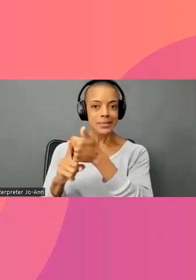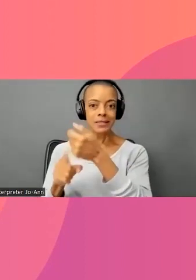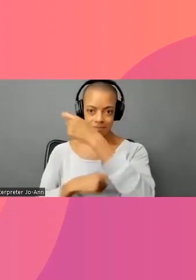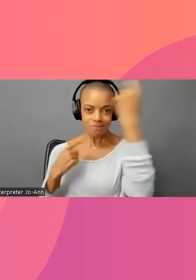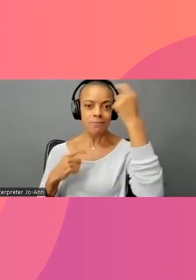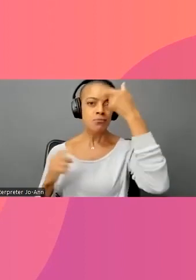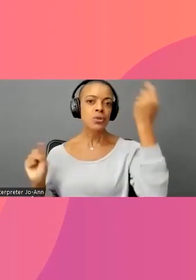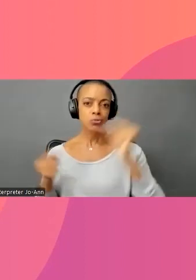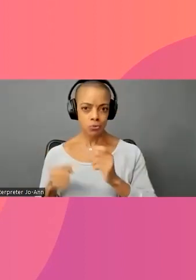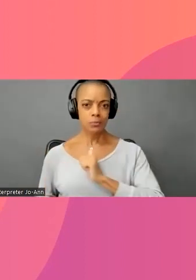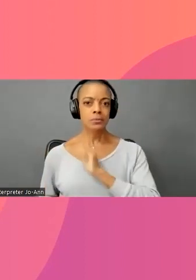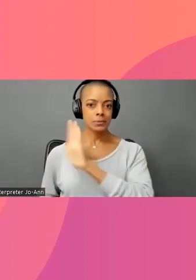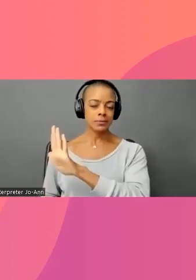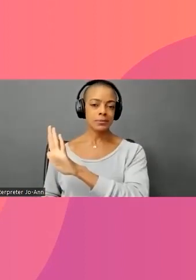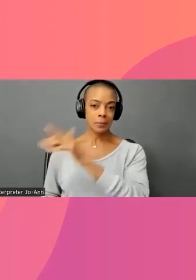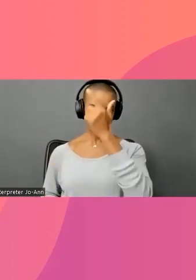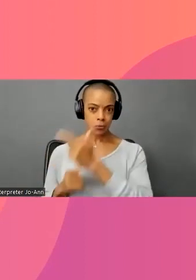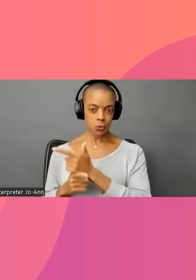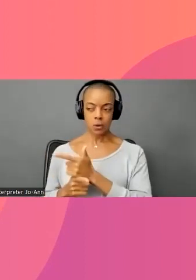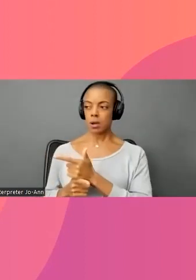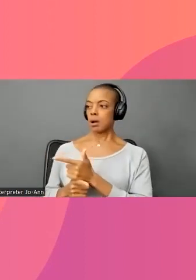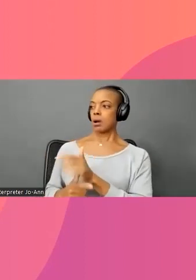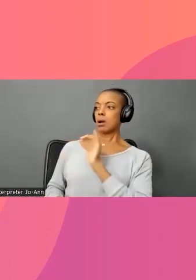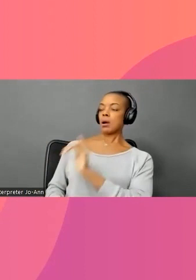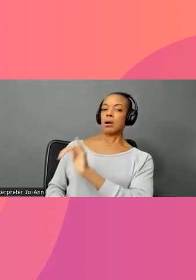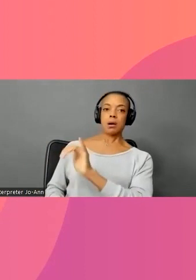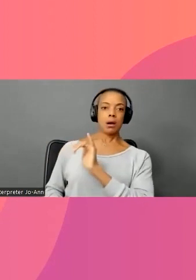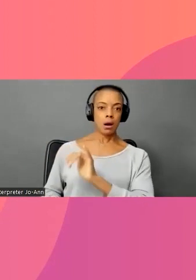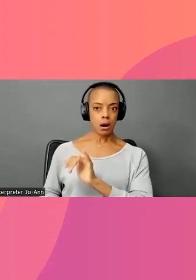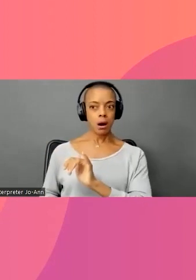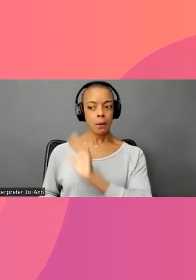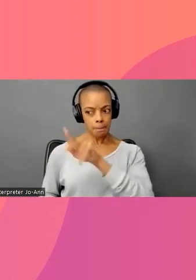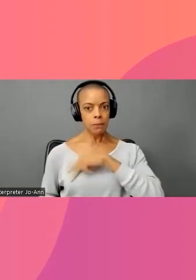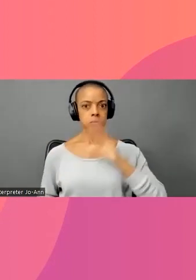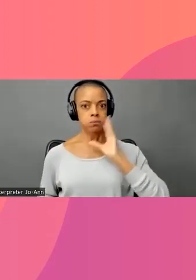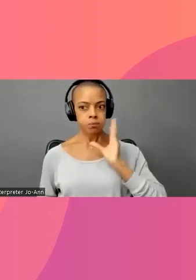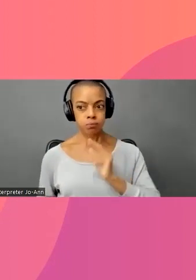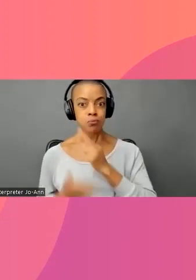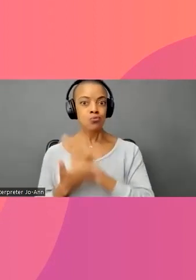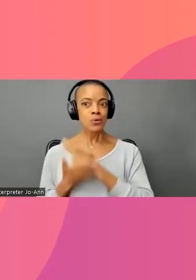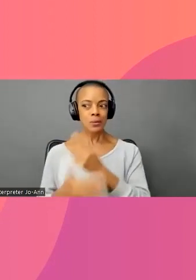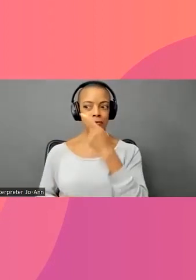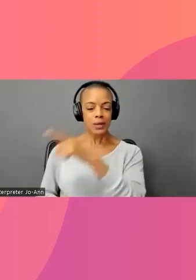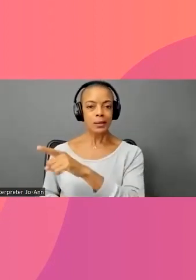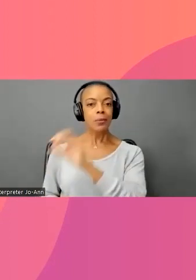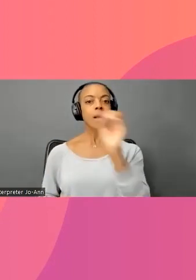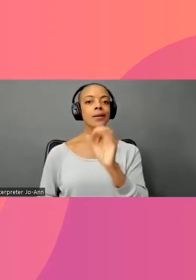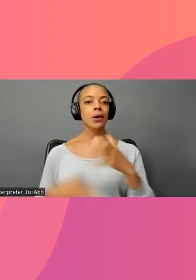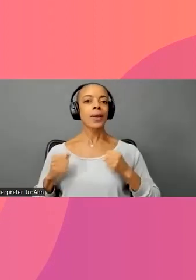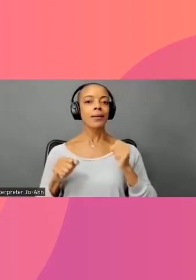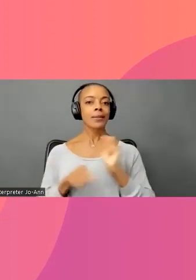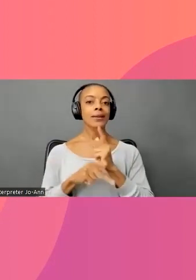a changé lorsque mon propre frère a eu un traumatisme cérébral. Et c'est là où j'ai connu ma première